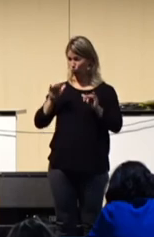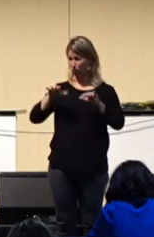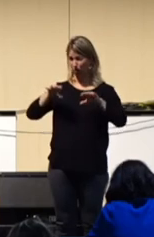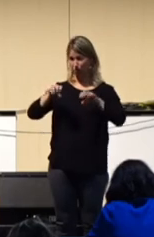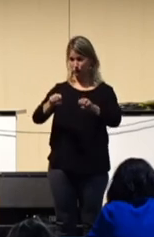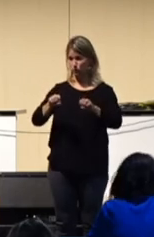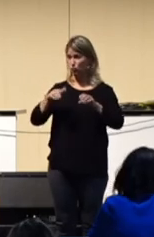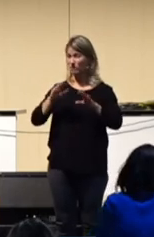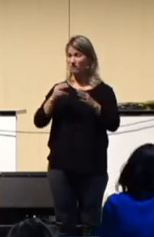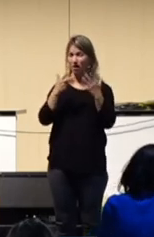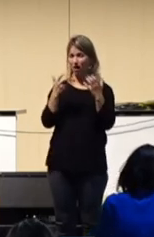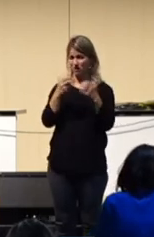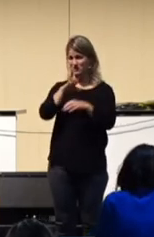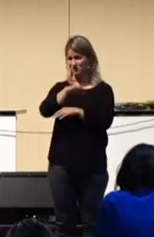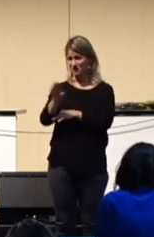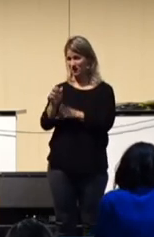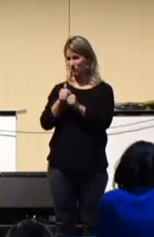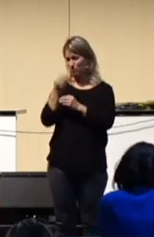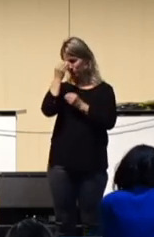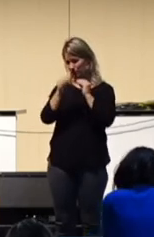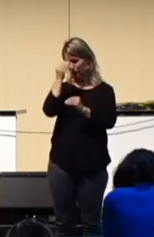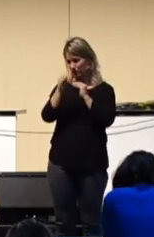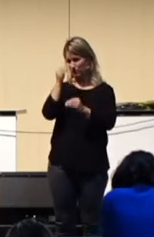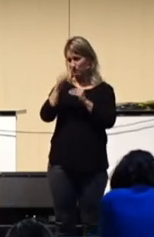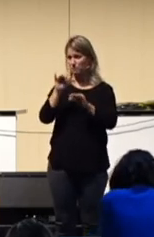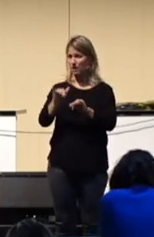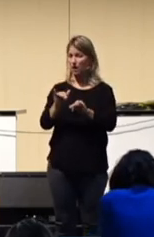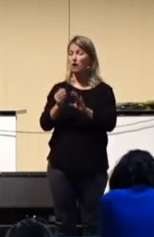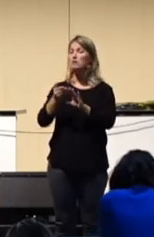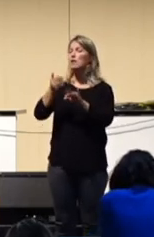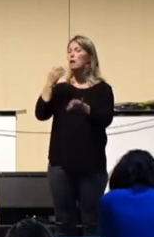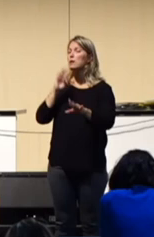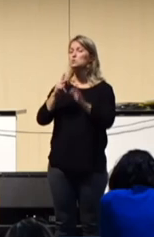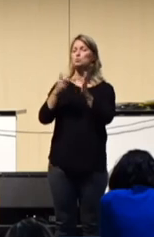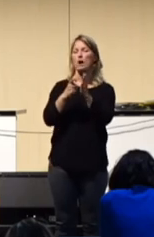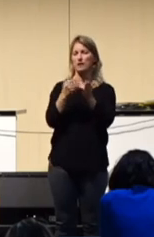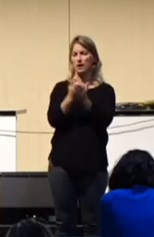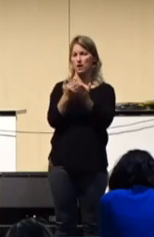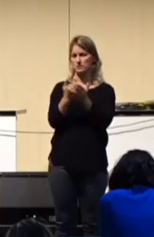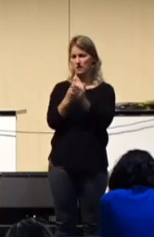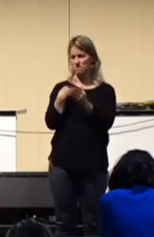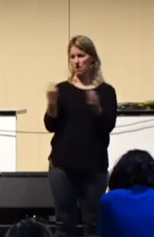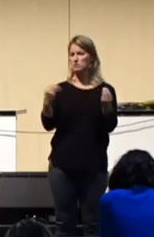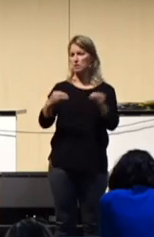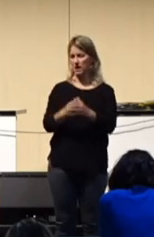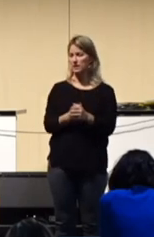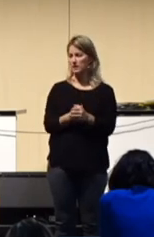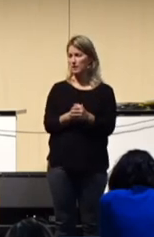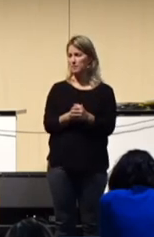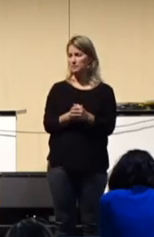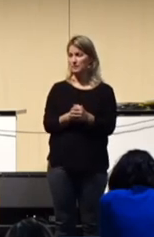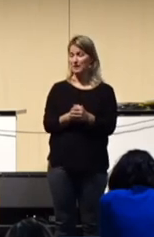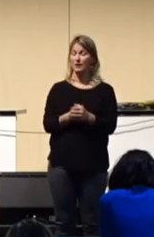ca. 80 Kinder aus der damals noch 2. Klasse teilgenommen. Und noch interessanter